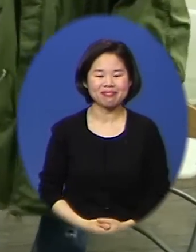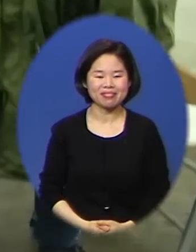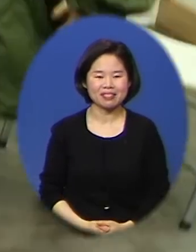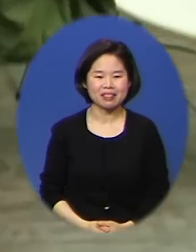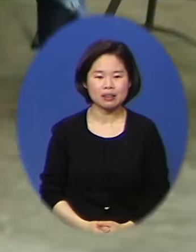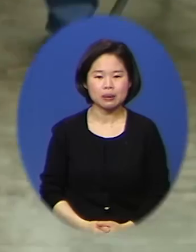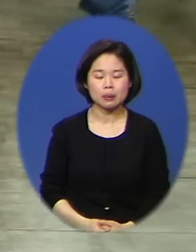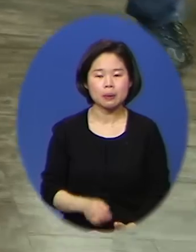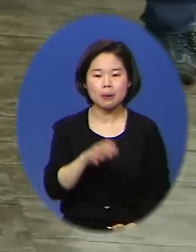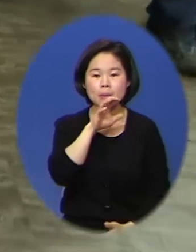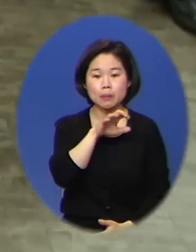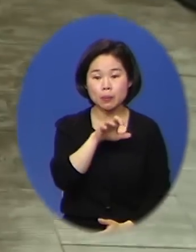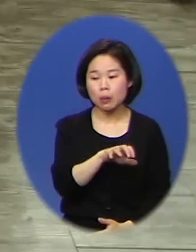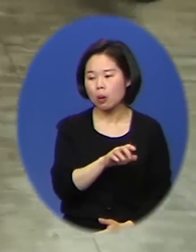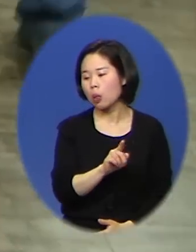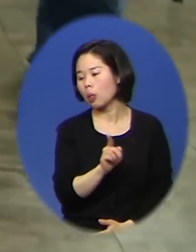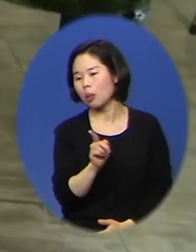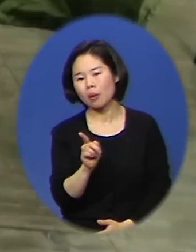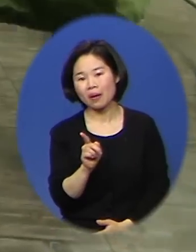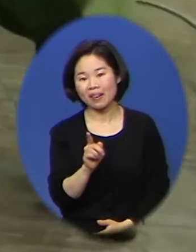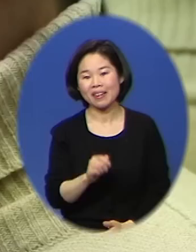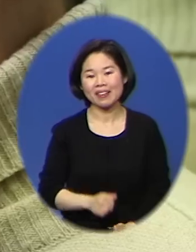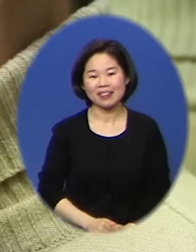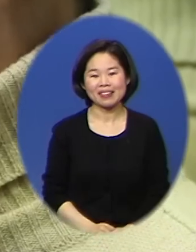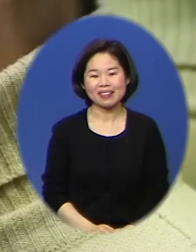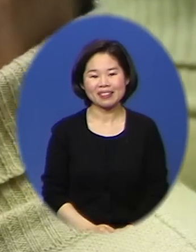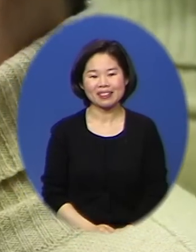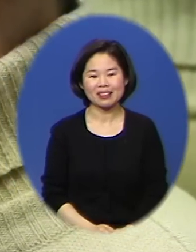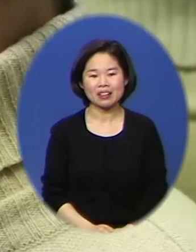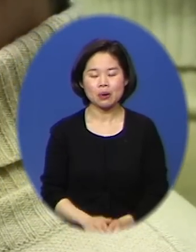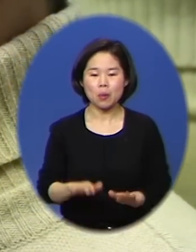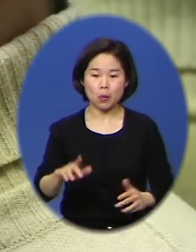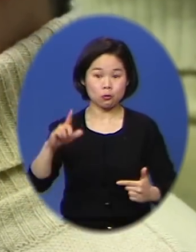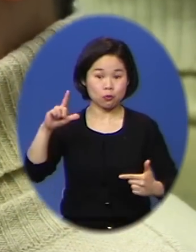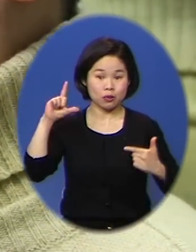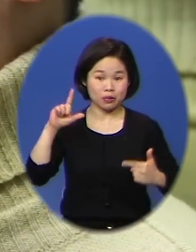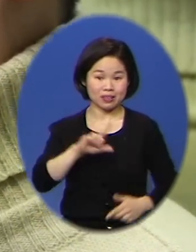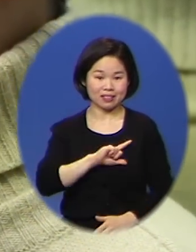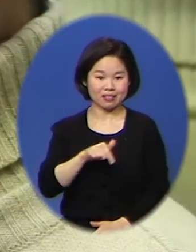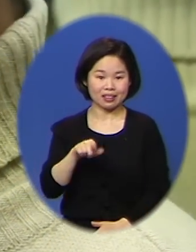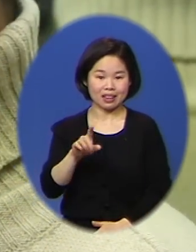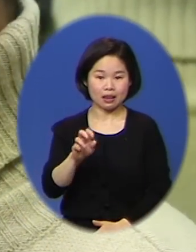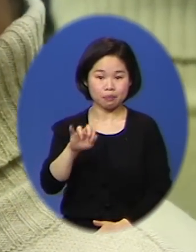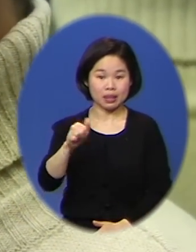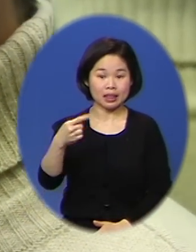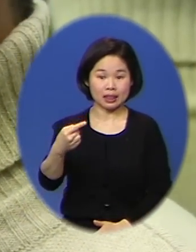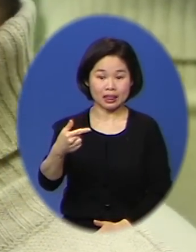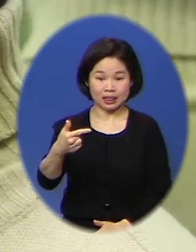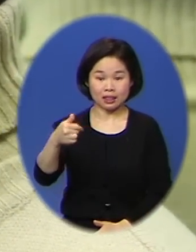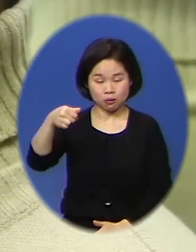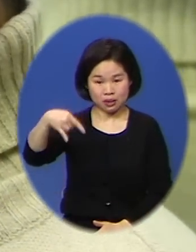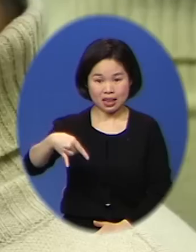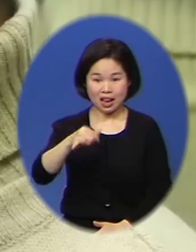그 연습실의 한 켠에 오늘의 주인공 강민희 씨가 있다.